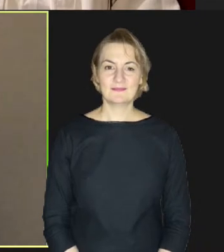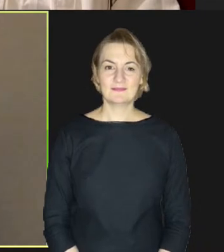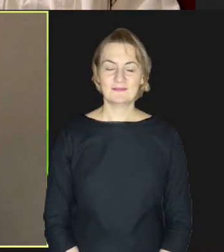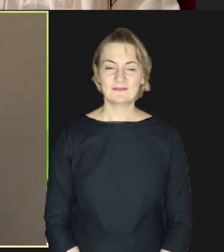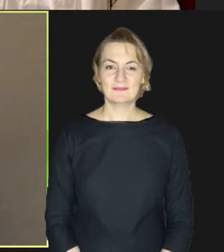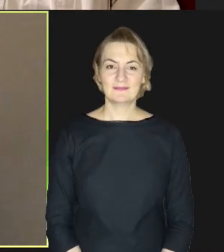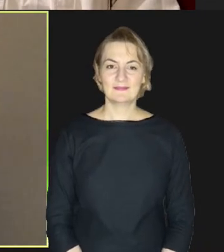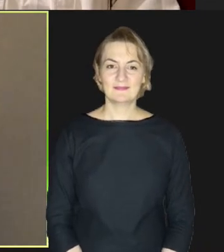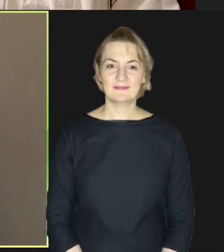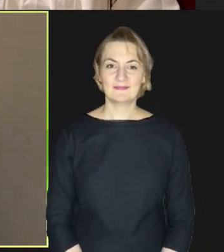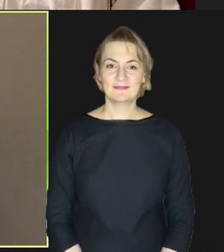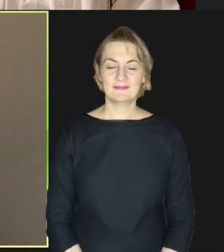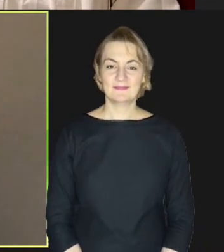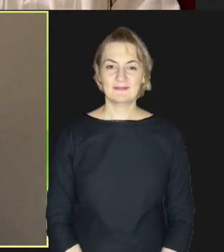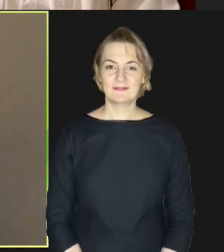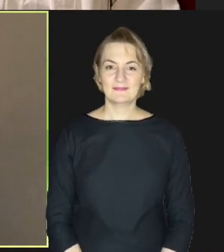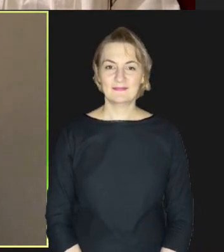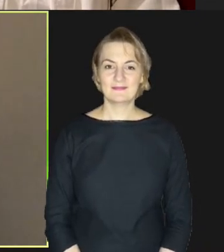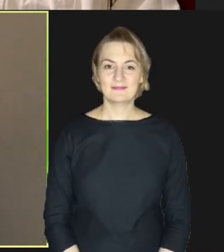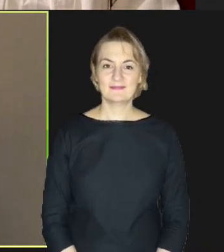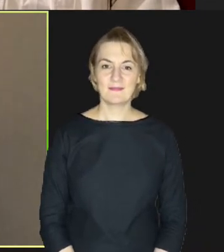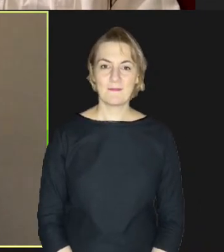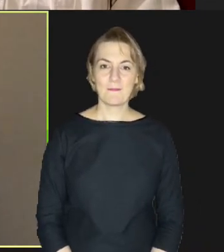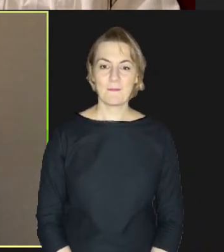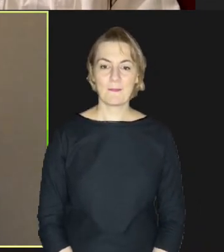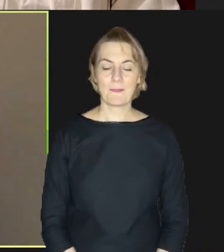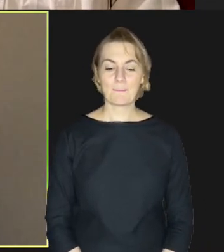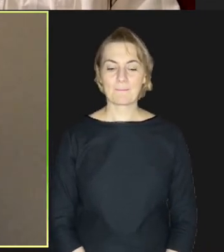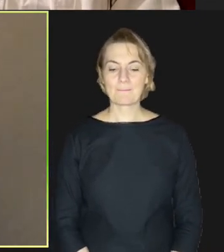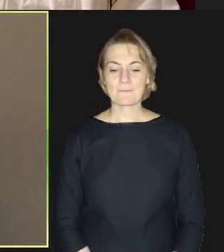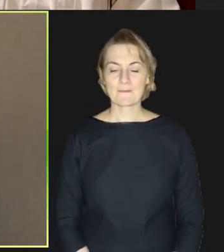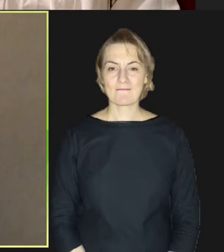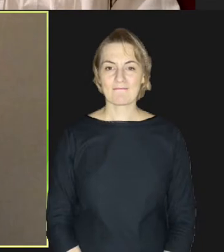podłączone. Jesteś emanacją